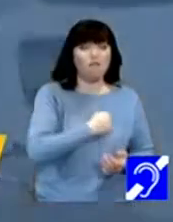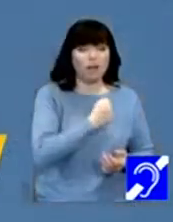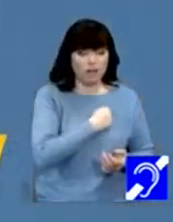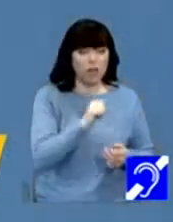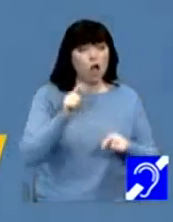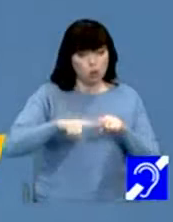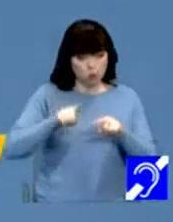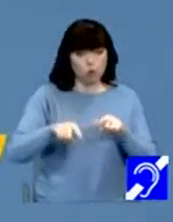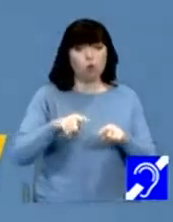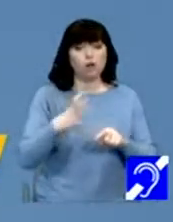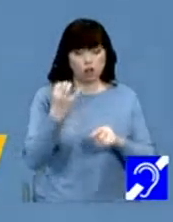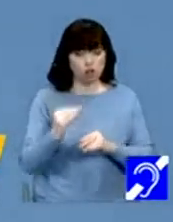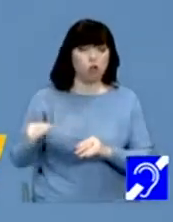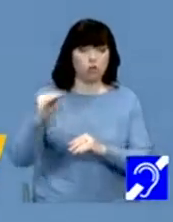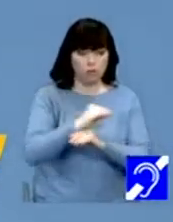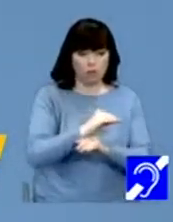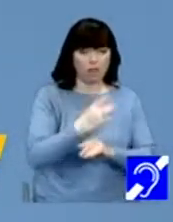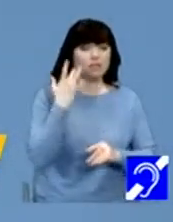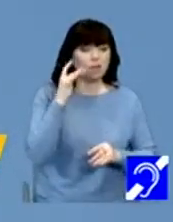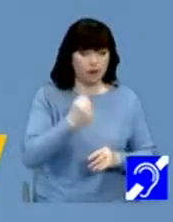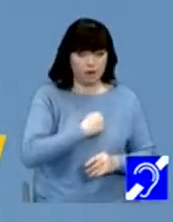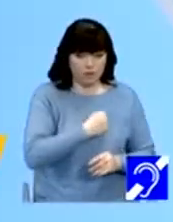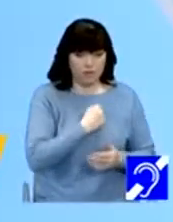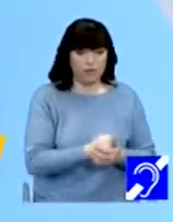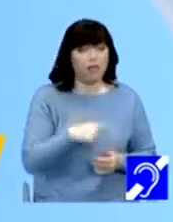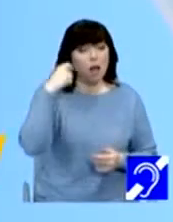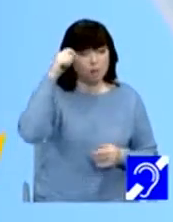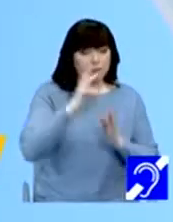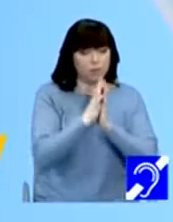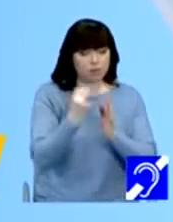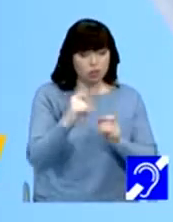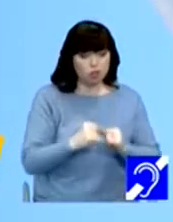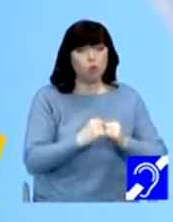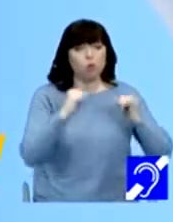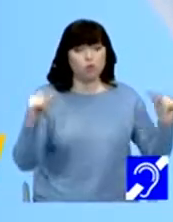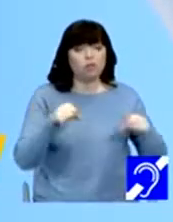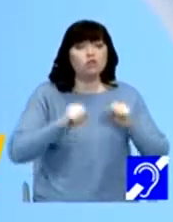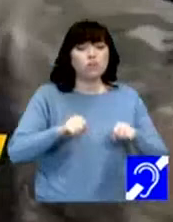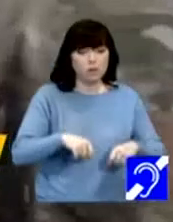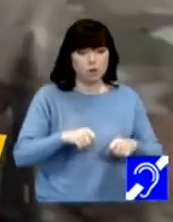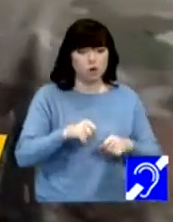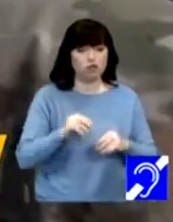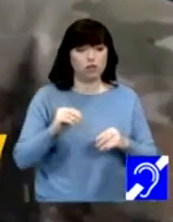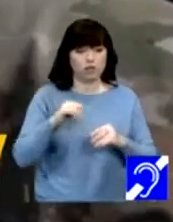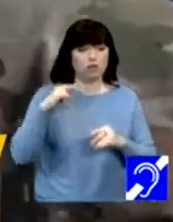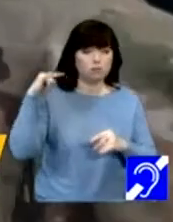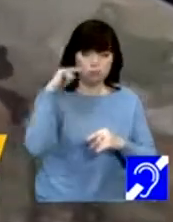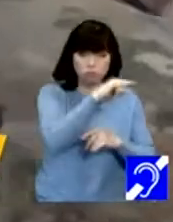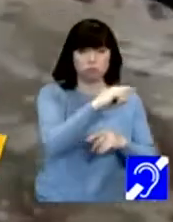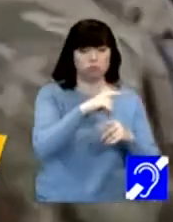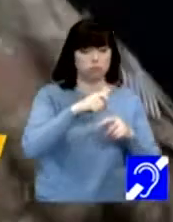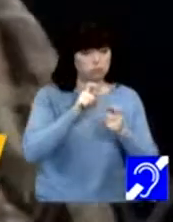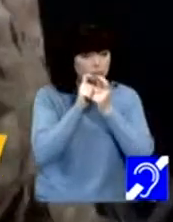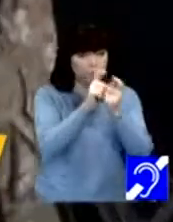dar în curând numărul lor se va dubla. Președintele a solicitat și dezvoltarea capacităților de luptă antiaeriană și livrarea